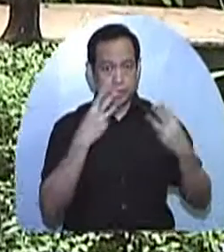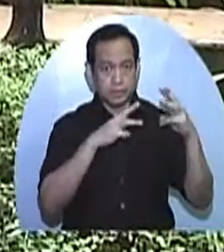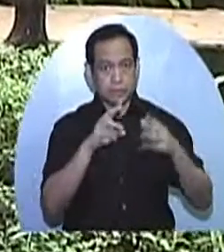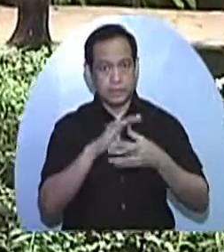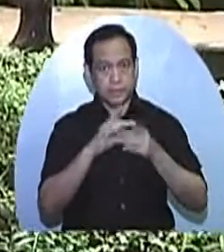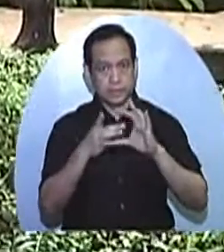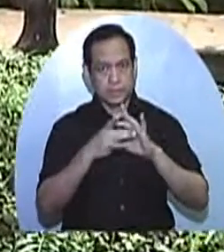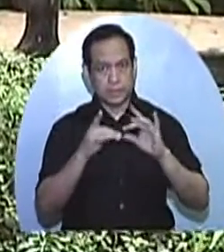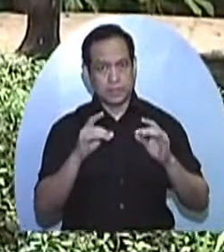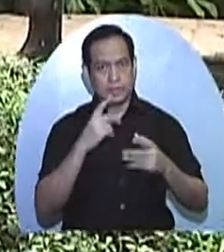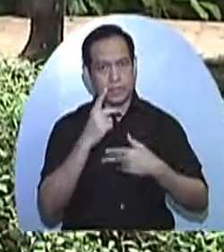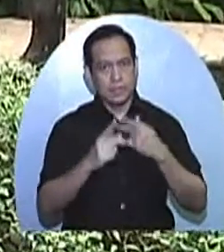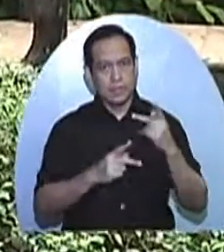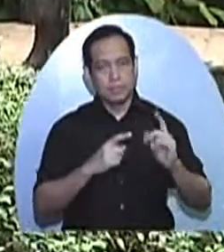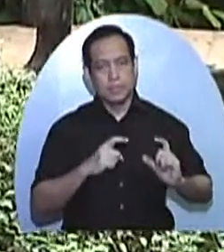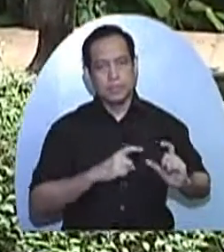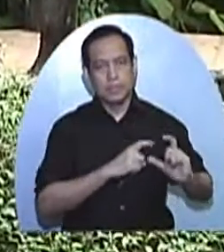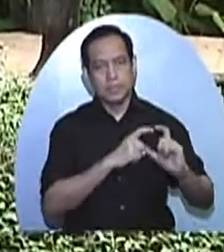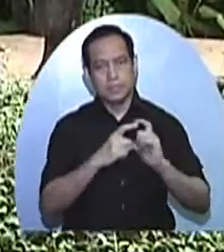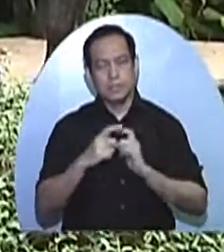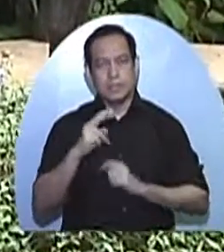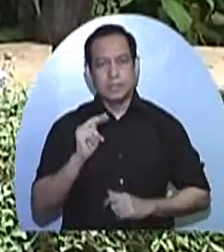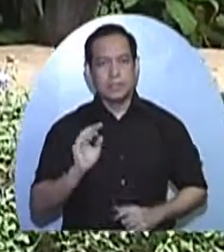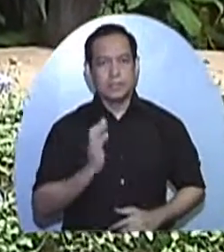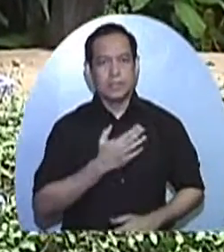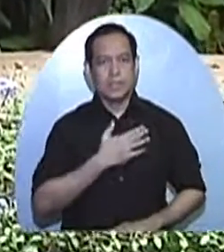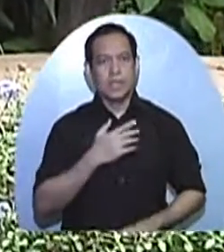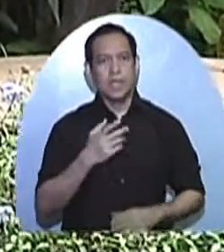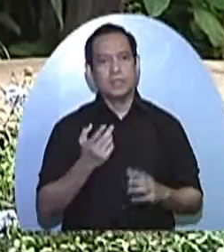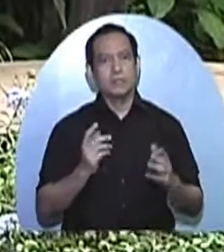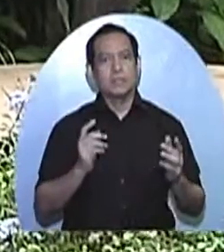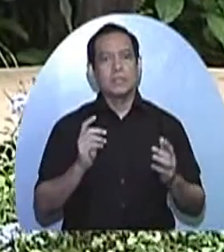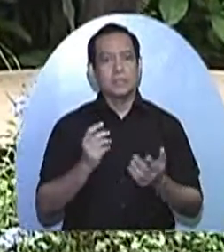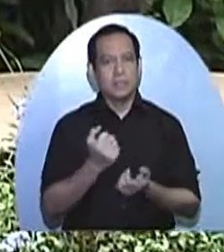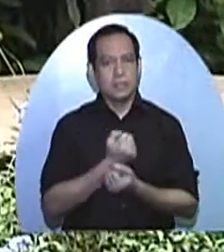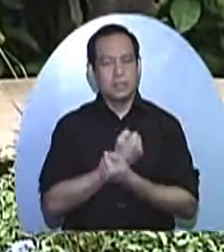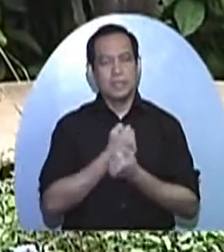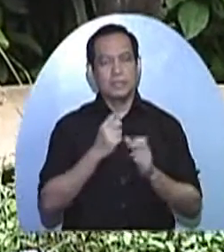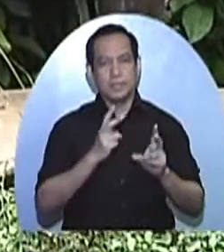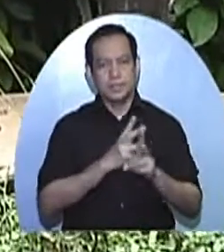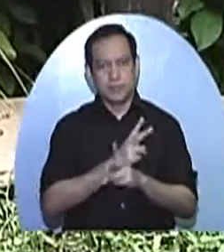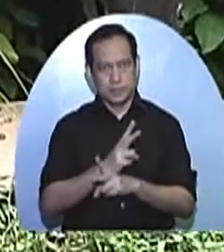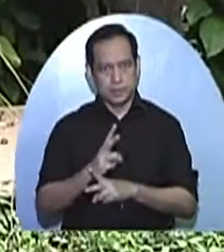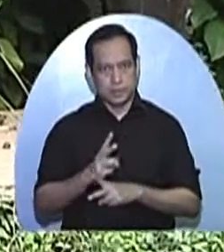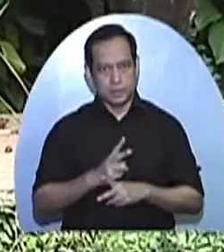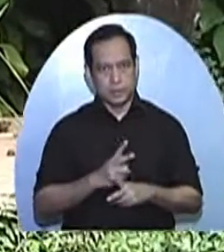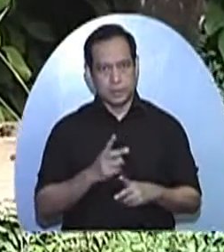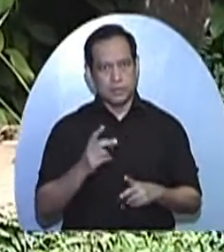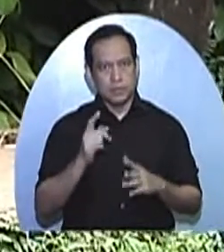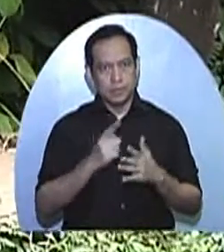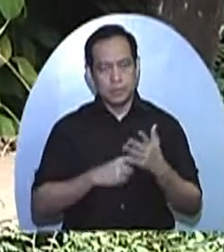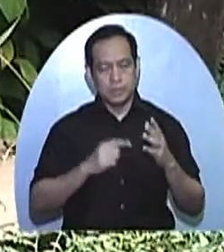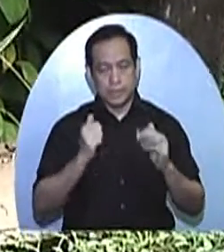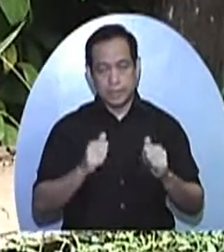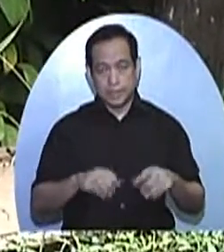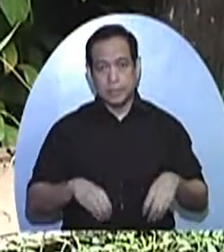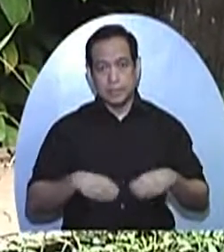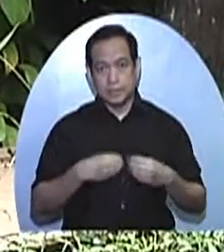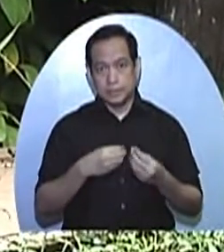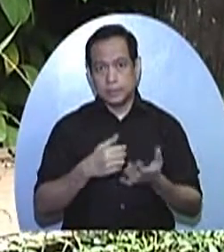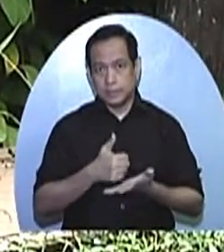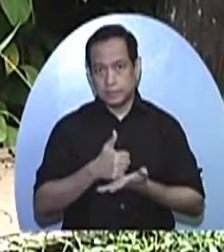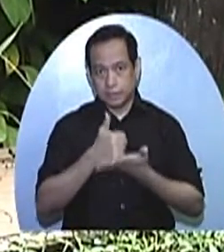ang kwento ng ating mga kapusong nangangailangan ng ating pagmamalasakit at kalinga. Ano ang maaari nating itulong sa